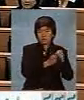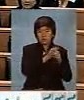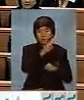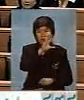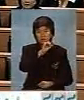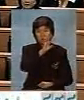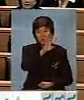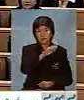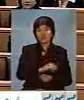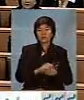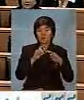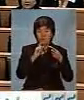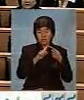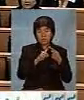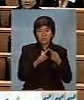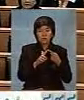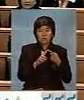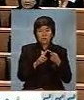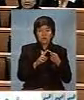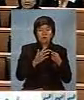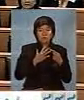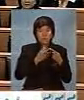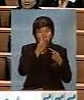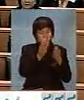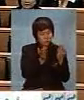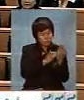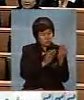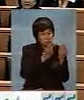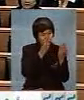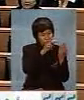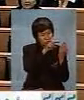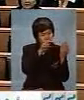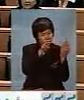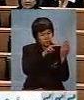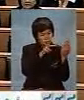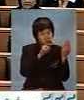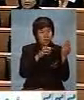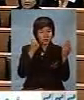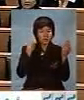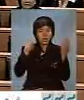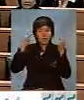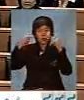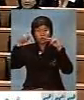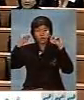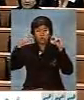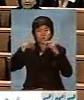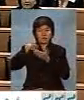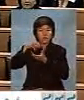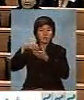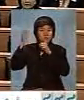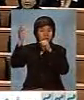2554นี่เป็นประเด็นแรกผมได้เปิดดูนโยบายของรัฐบาลที่ท่านนายกรัฐมนตรีได้แถลงต่อรัฐสภ